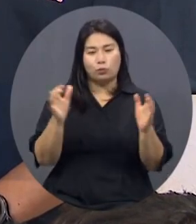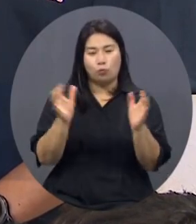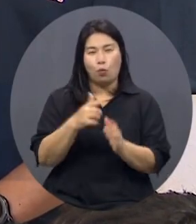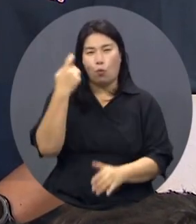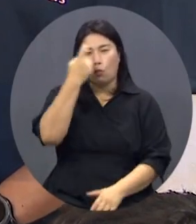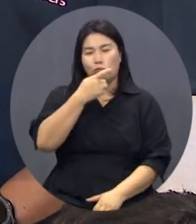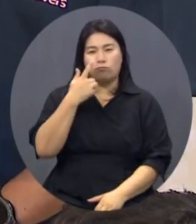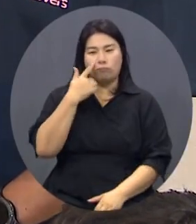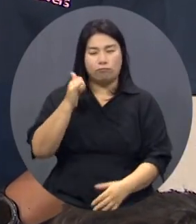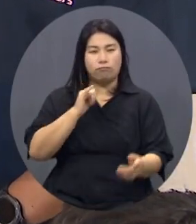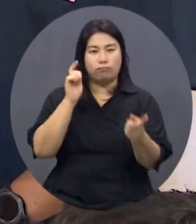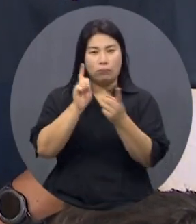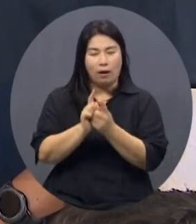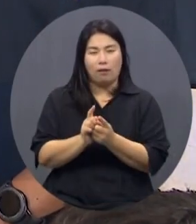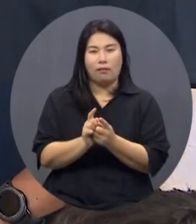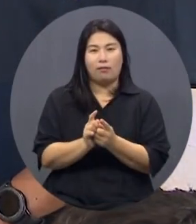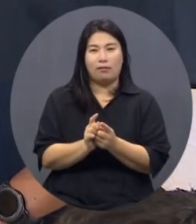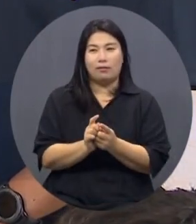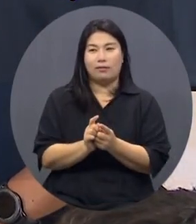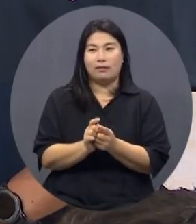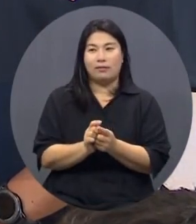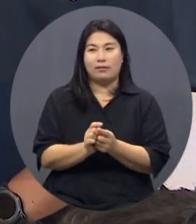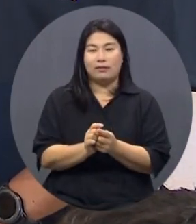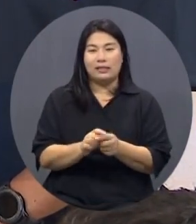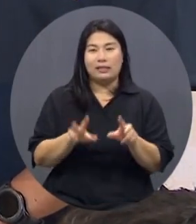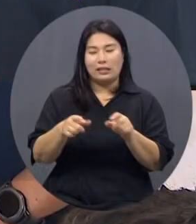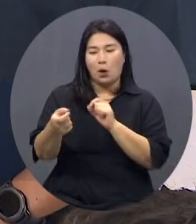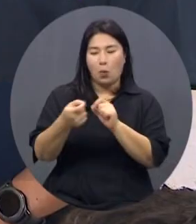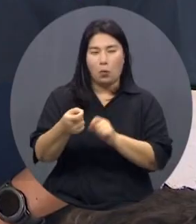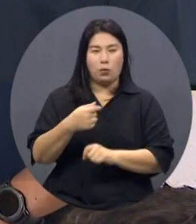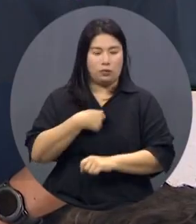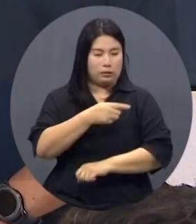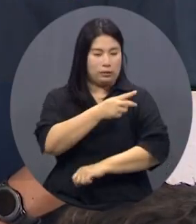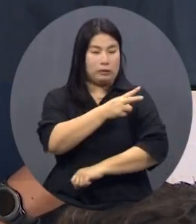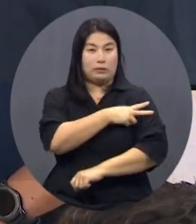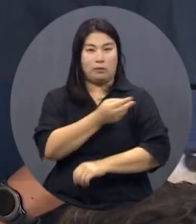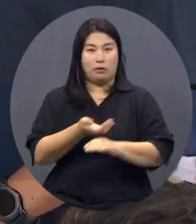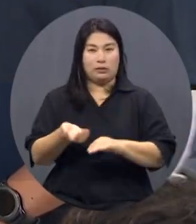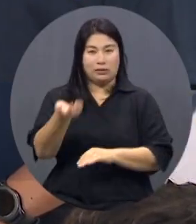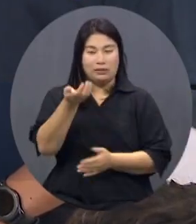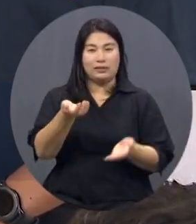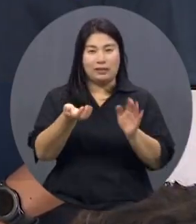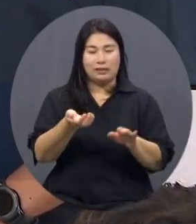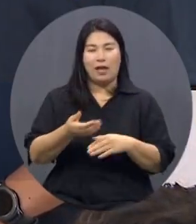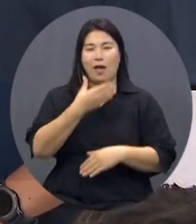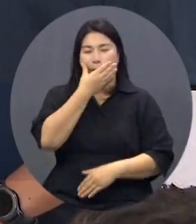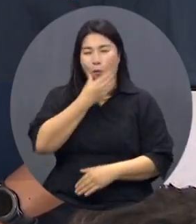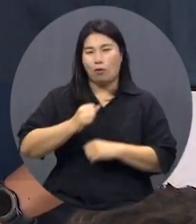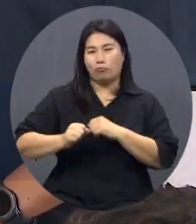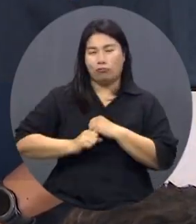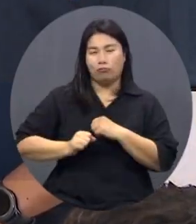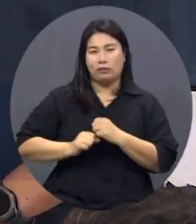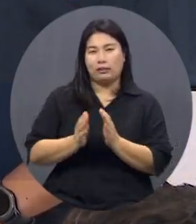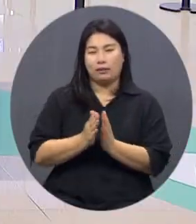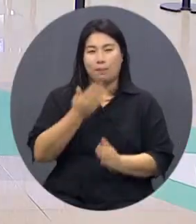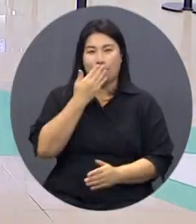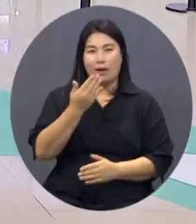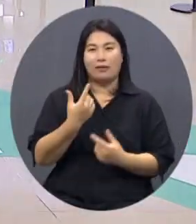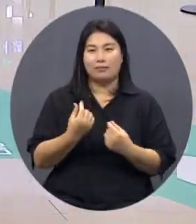얼굴도 보니까 되게 이제 곧 일병 진급하는데 행복하게 군 생활을 스타트할 수 있을 것